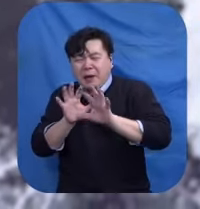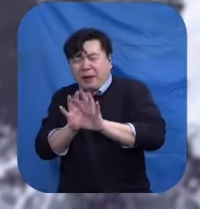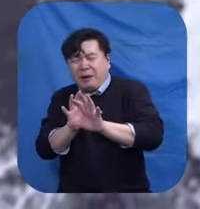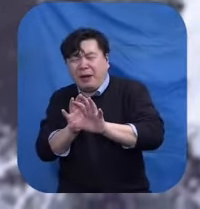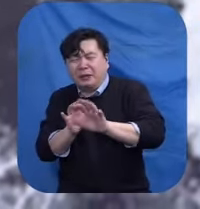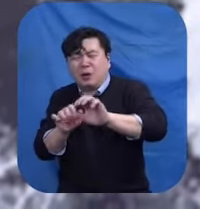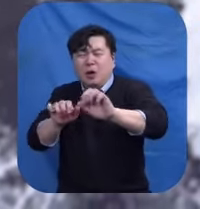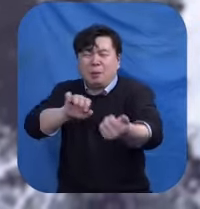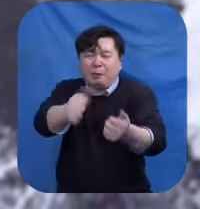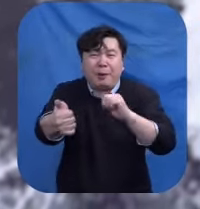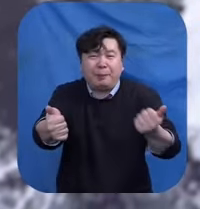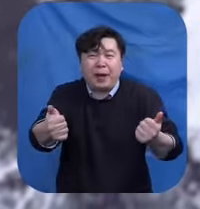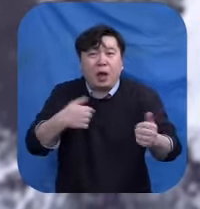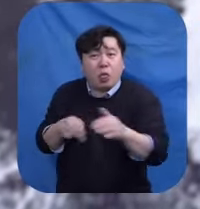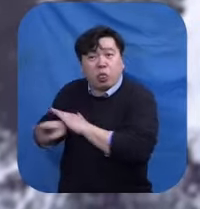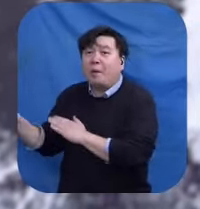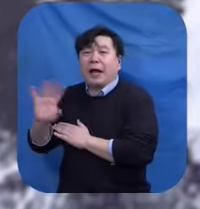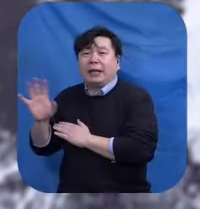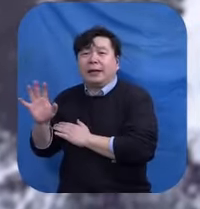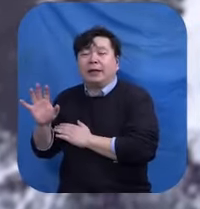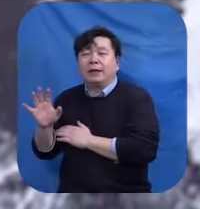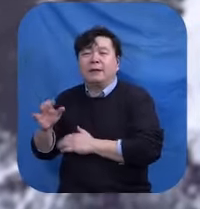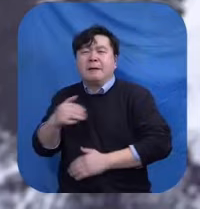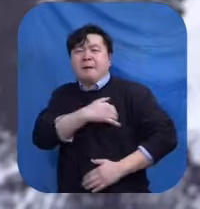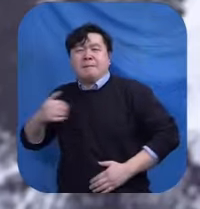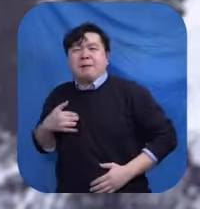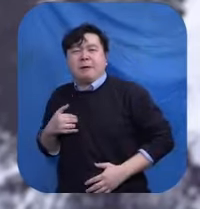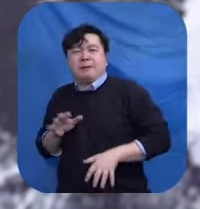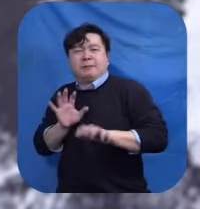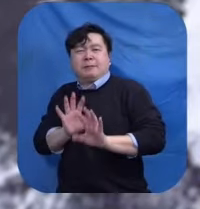숨지 않았습니다. 뒤에 사람은 피하지 않았어요.